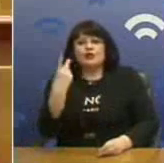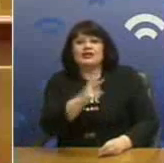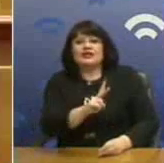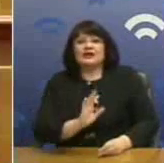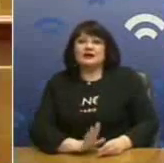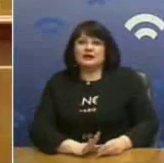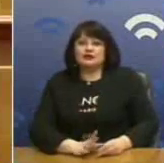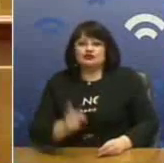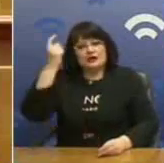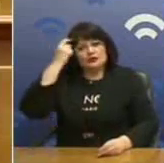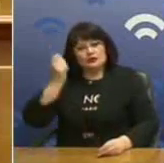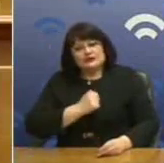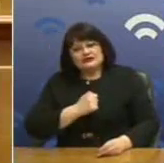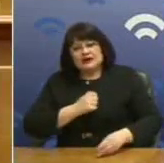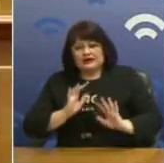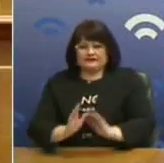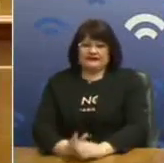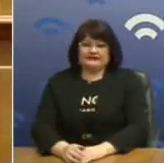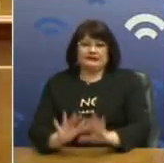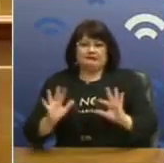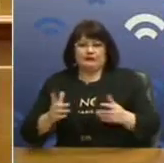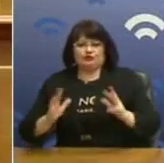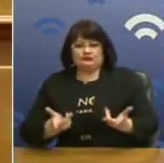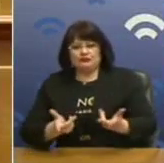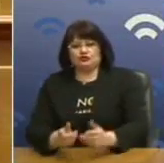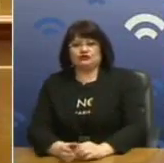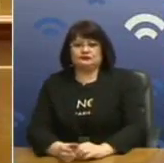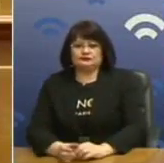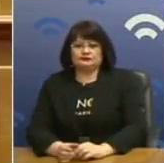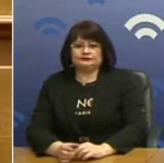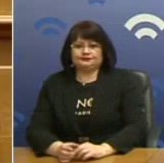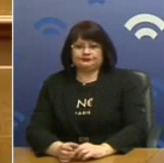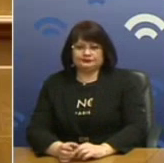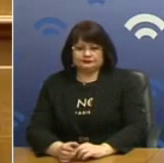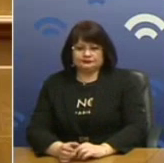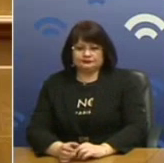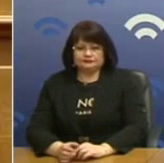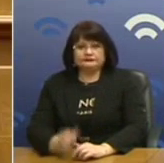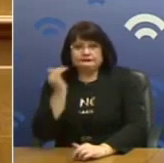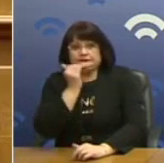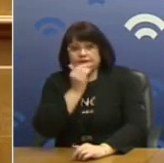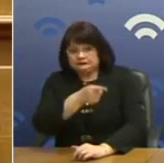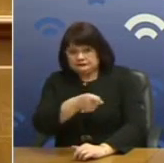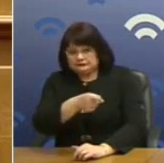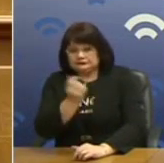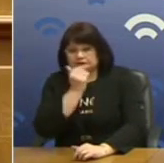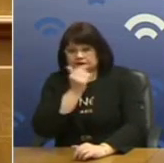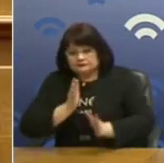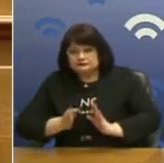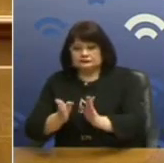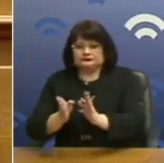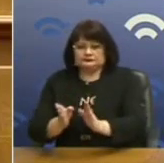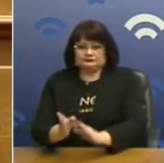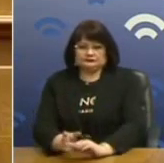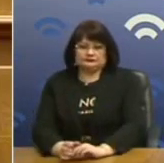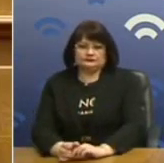αντίληψη. Μήπως τελικά η σπουδή σας να προχωρήσετε